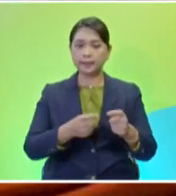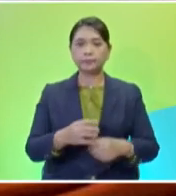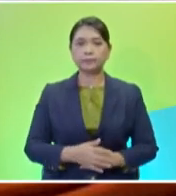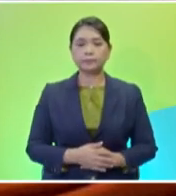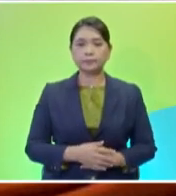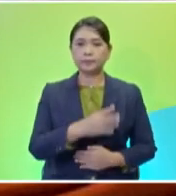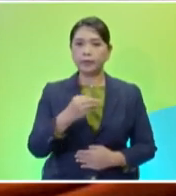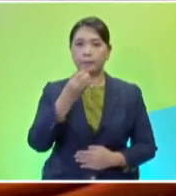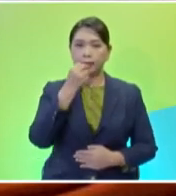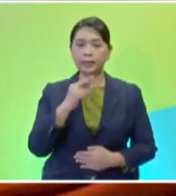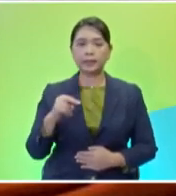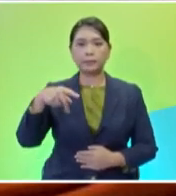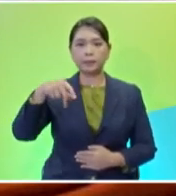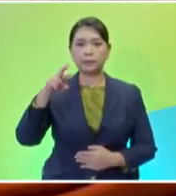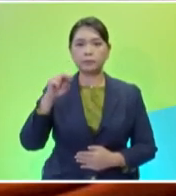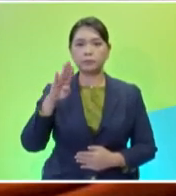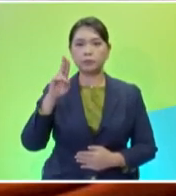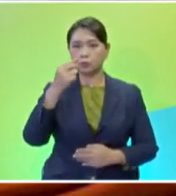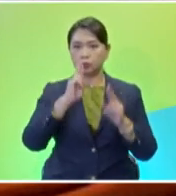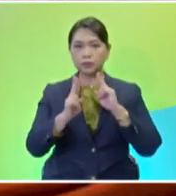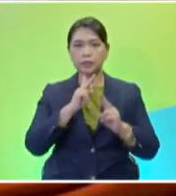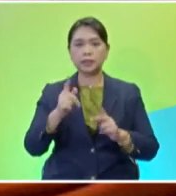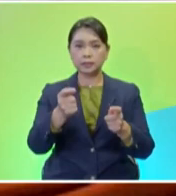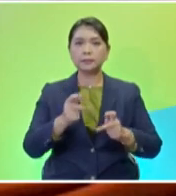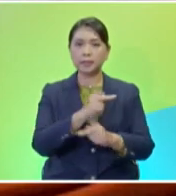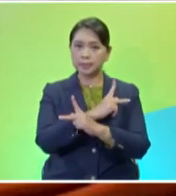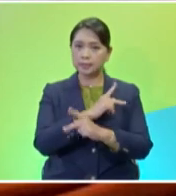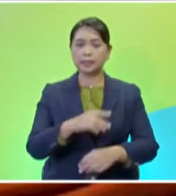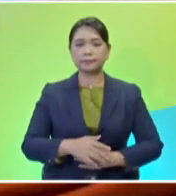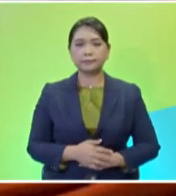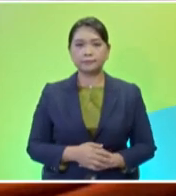Prabu mengucapkan terima kasih kepada tetamu yang hadir